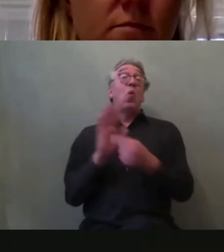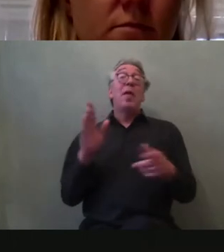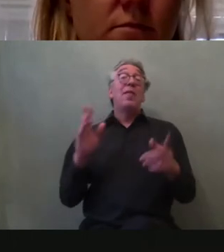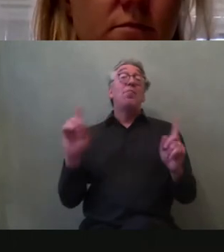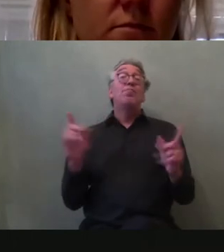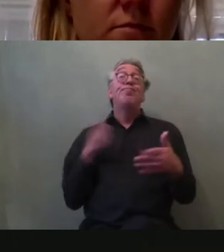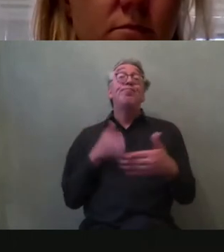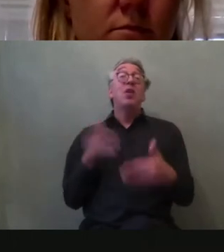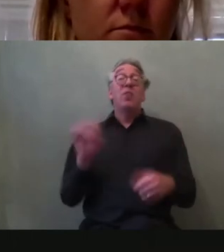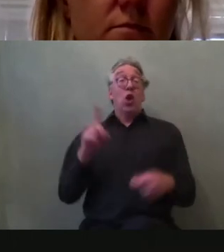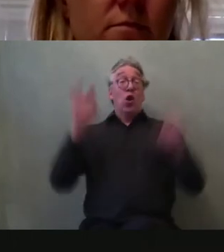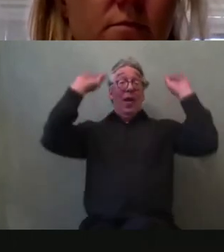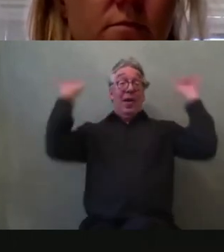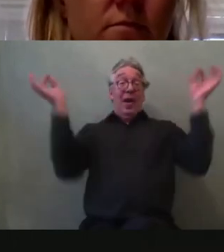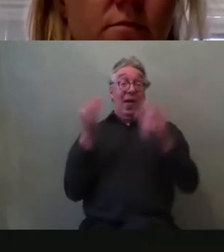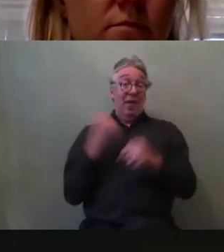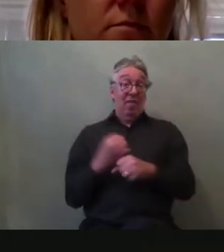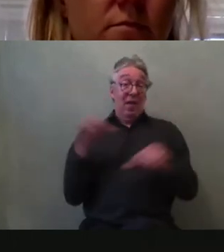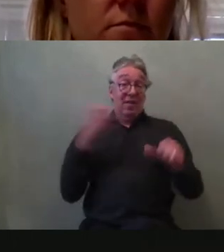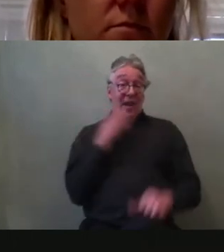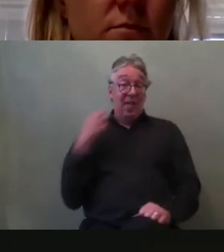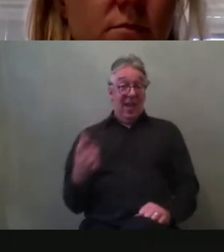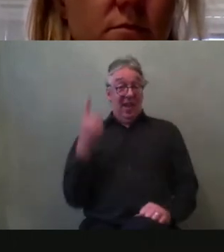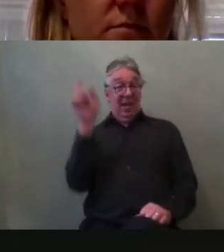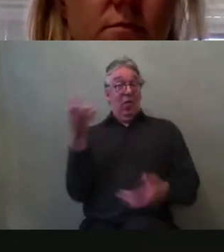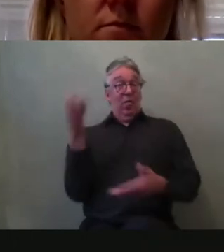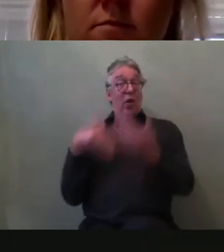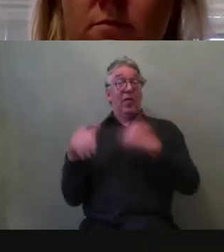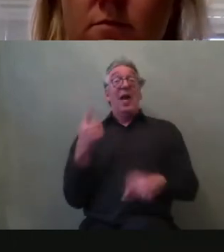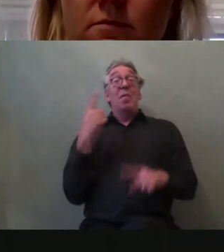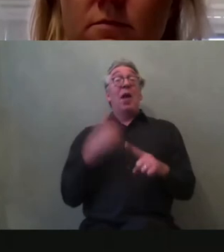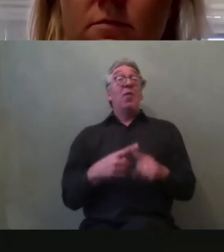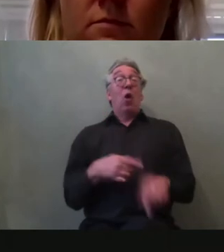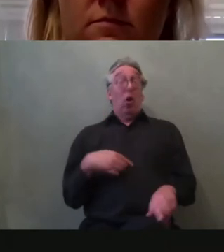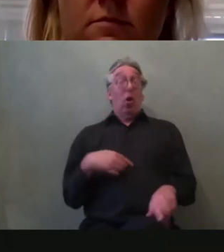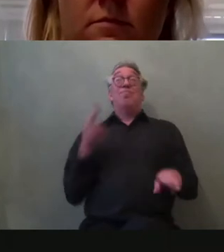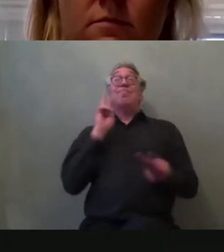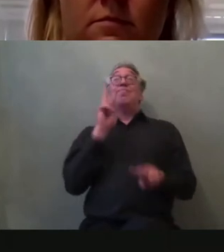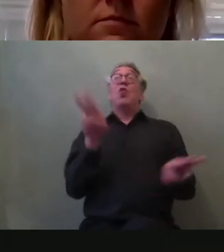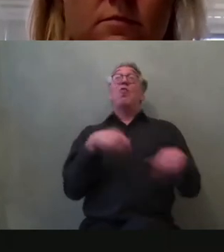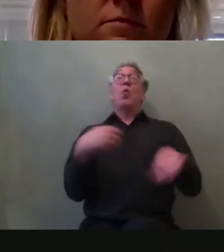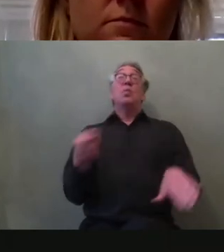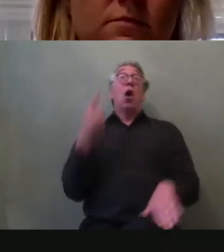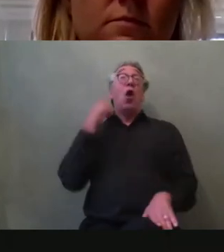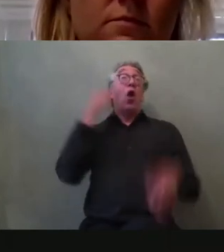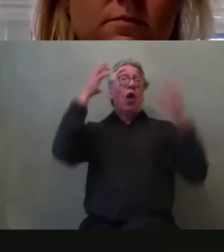respondent benoemd dat ze een keer het geluid van een voorstelling naast haar in de koptelefoon hoorde in plaats van